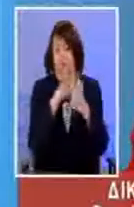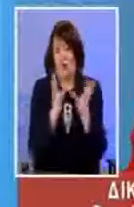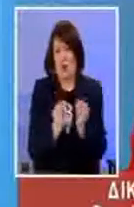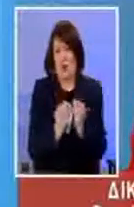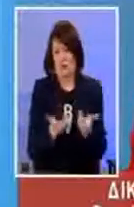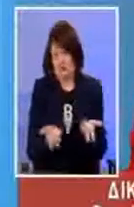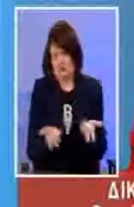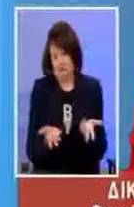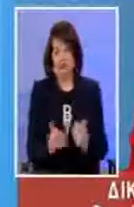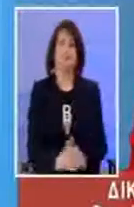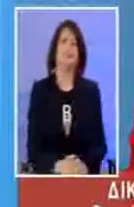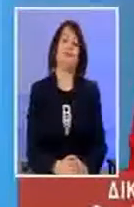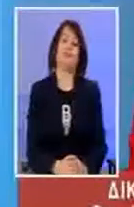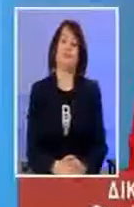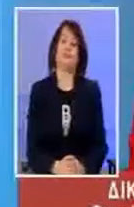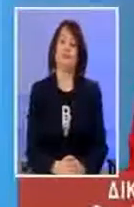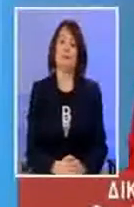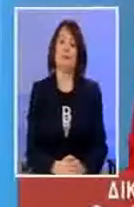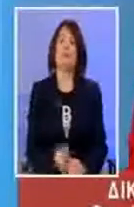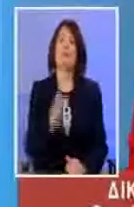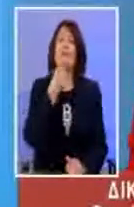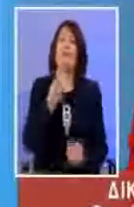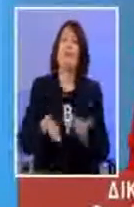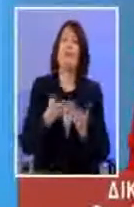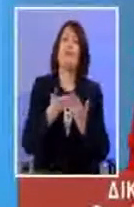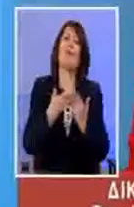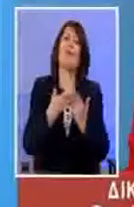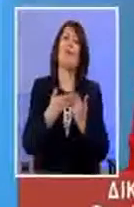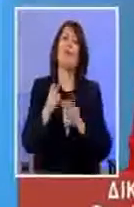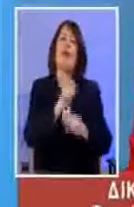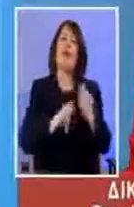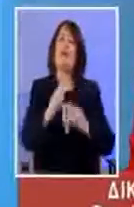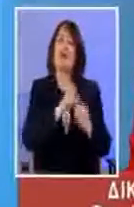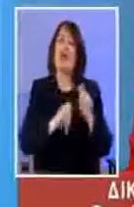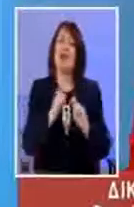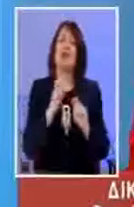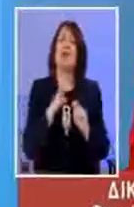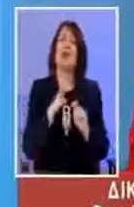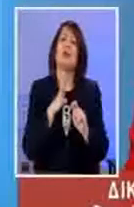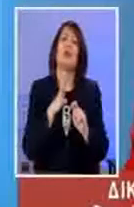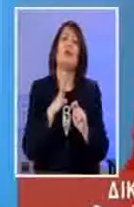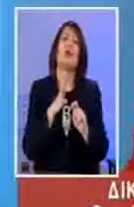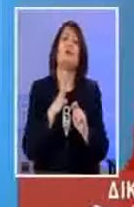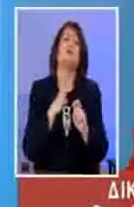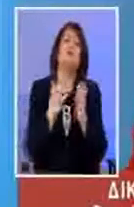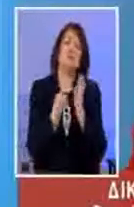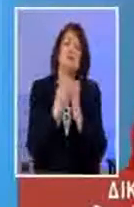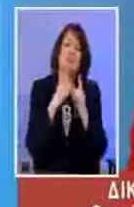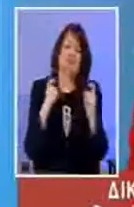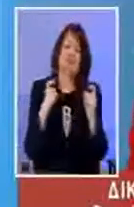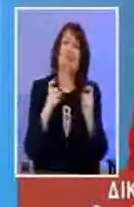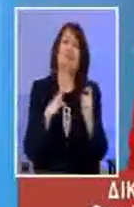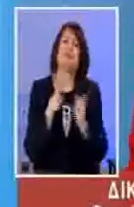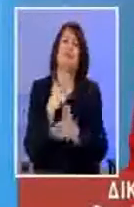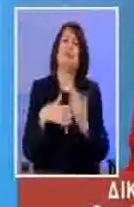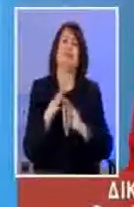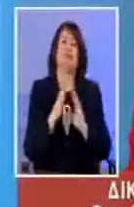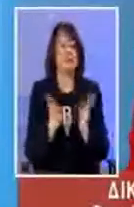πιστό. Κάτι τέτοιο θα διευκολύνει τους κατασκευαστές ειδών για άτομα με αναπηρία. Υπάρχει και το εμπορικό κομμάτι βέβαια πάντα στην Ευρωπαϊκή